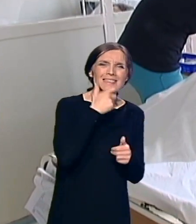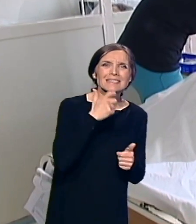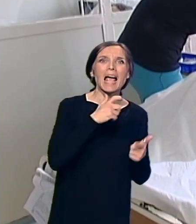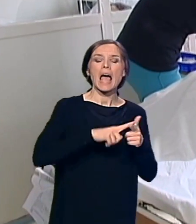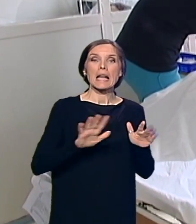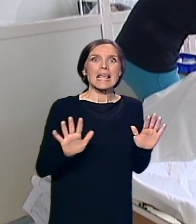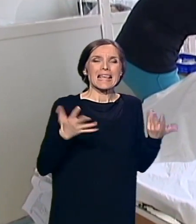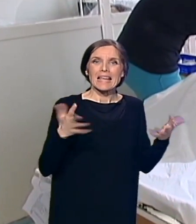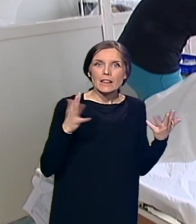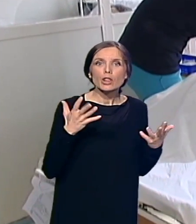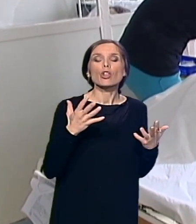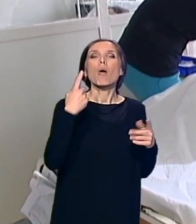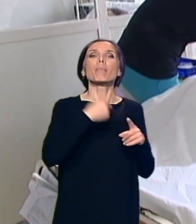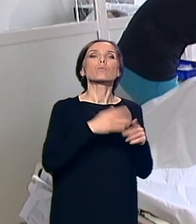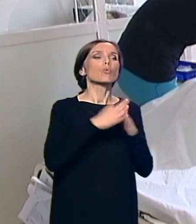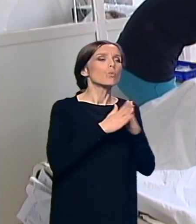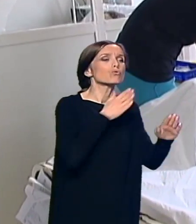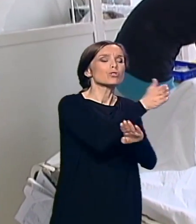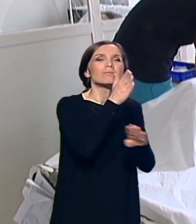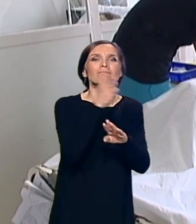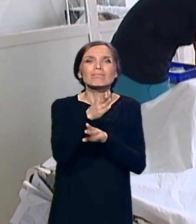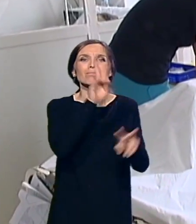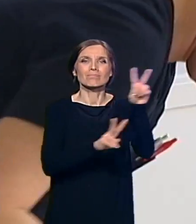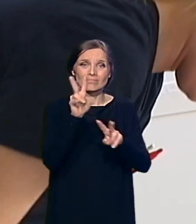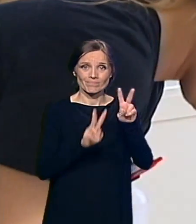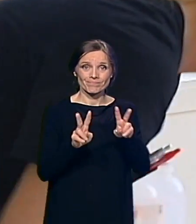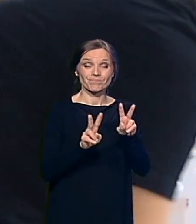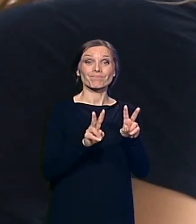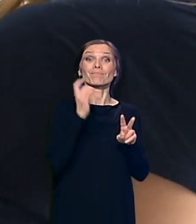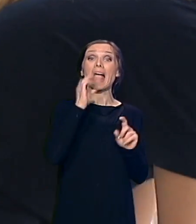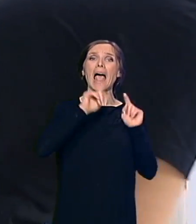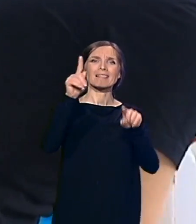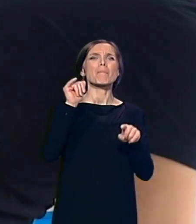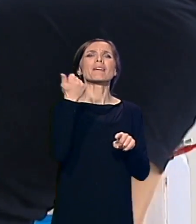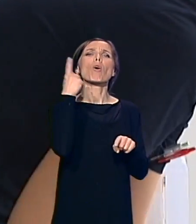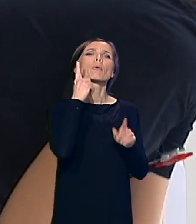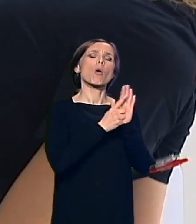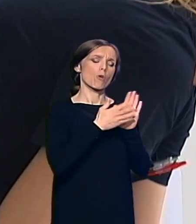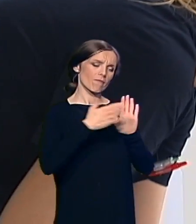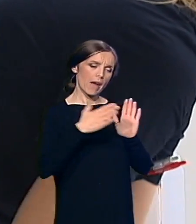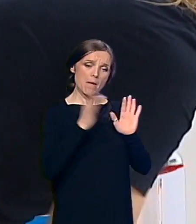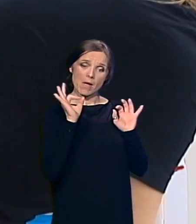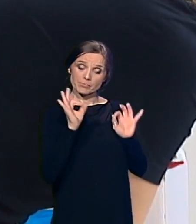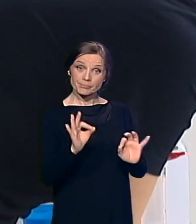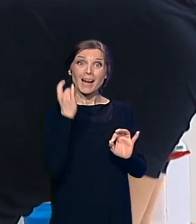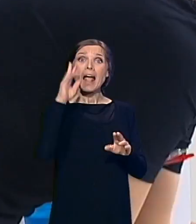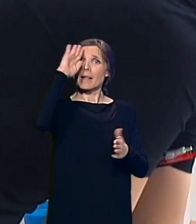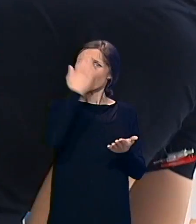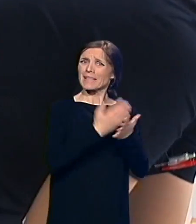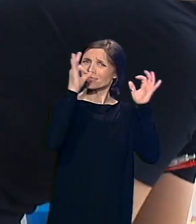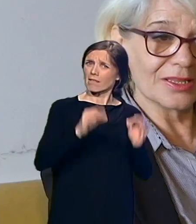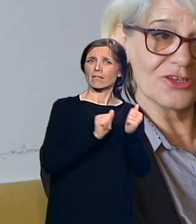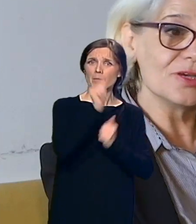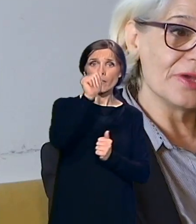stanjima, patronažom. Kada prođe probni period i kada se nostrifikuje diploma, sestre mogu zaraditi